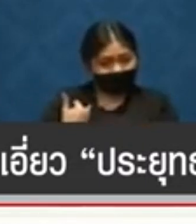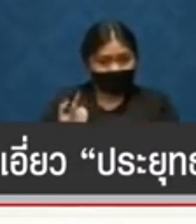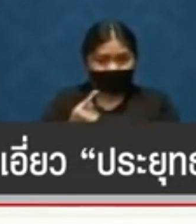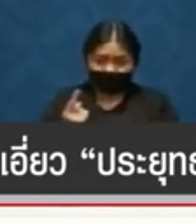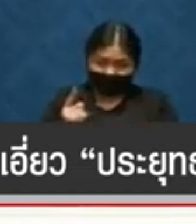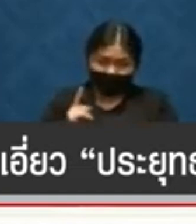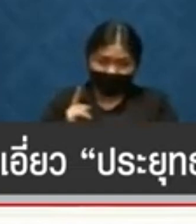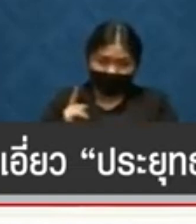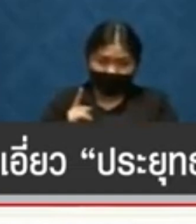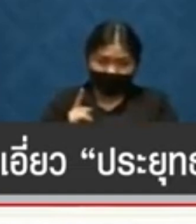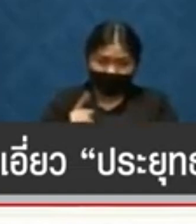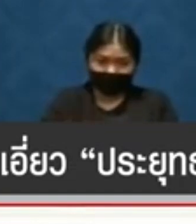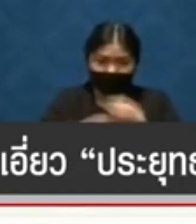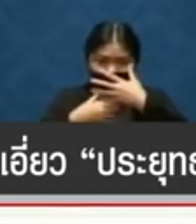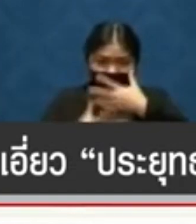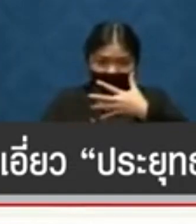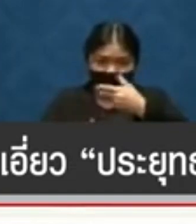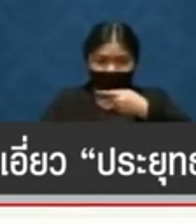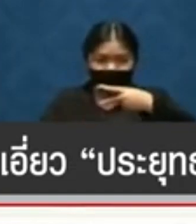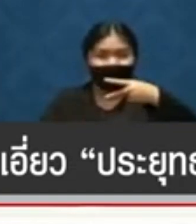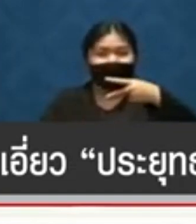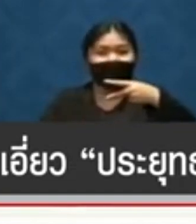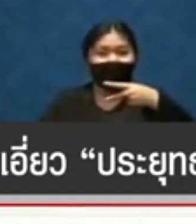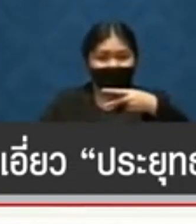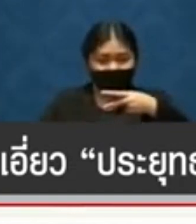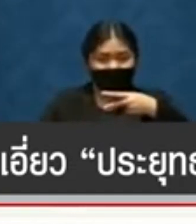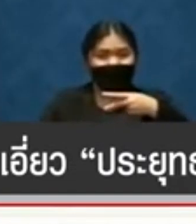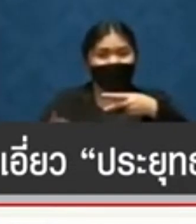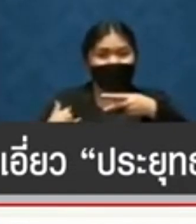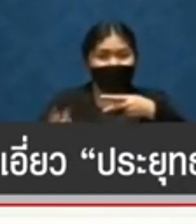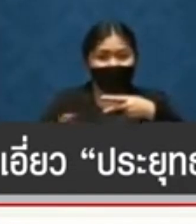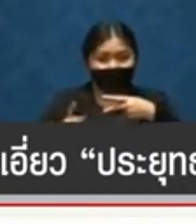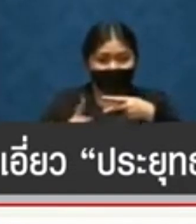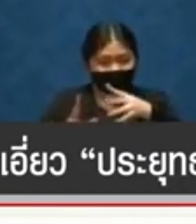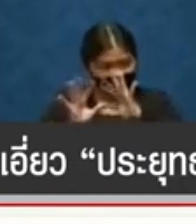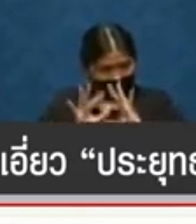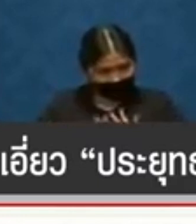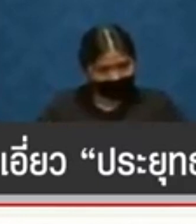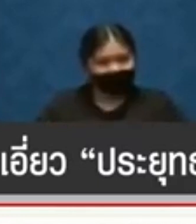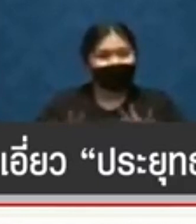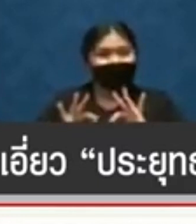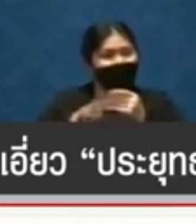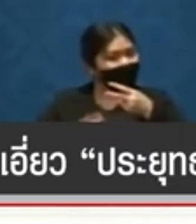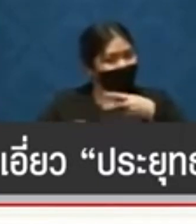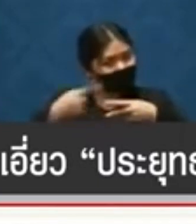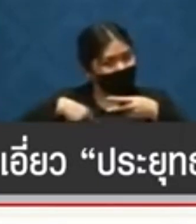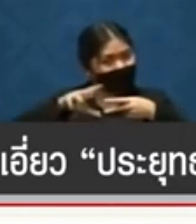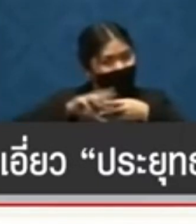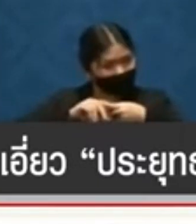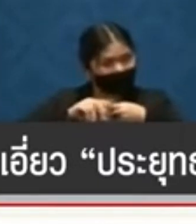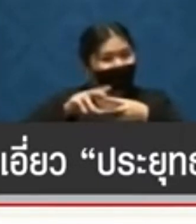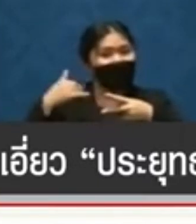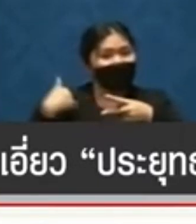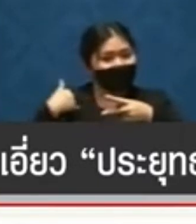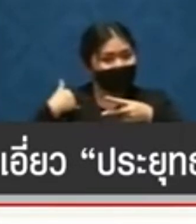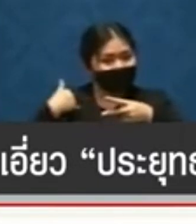ไทยเทาพูดไทยเทาเนี่ยเป็นใครบ้างตำรวจทหารศาลรัชกาลทุกสำนักสูบเลือดสูบเนื้อจาก